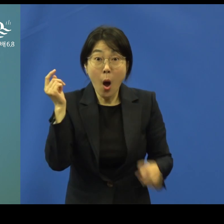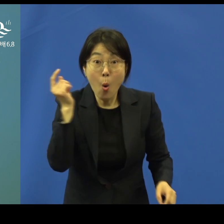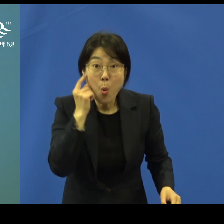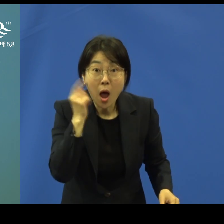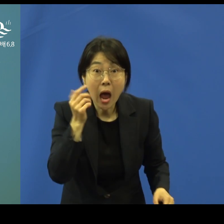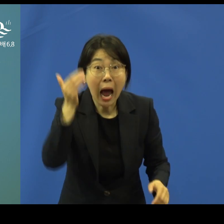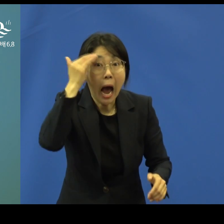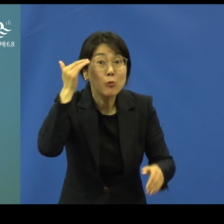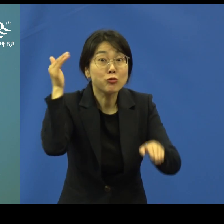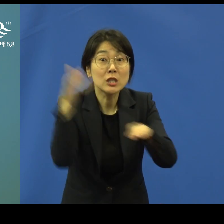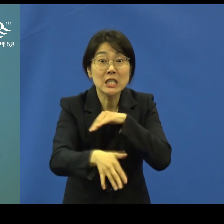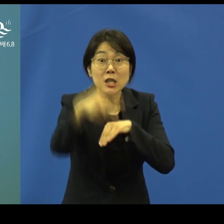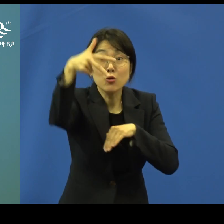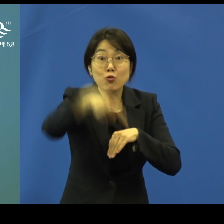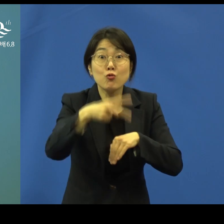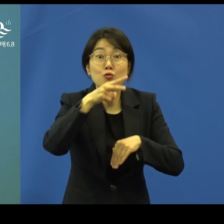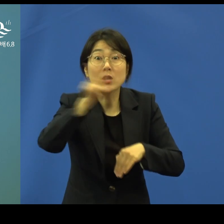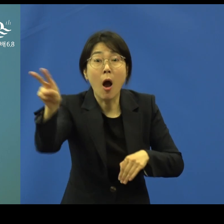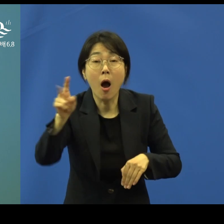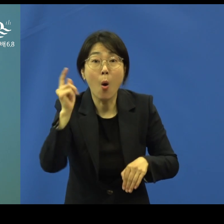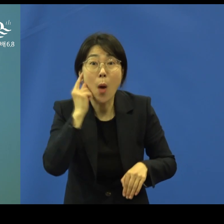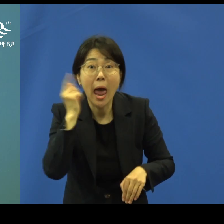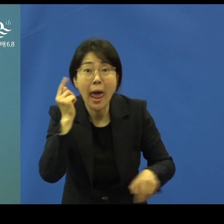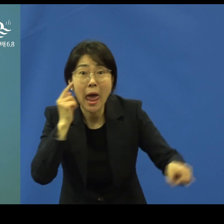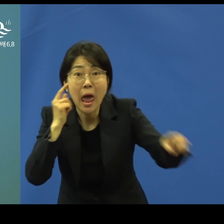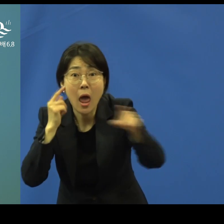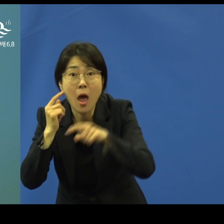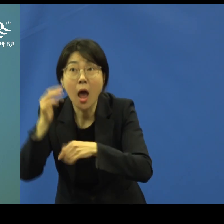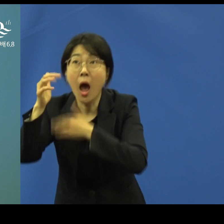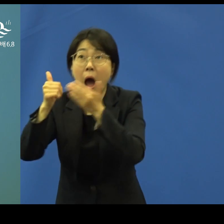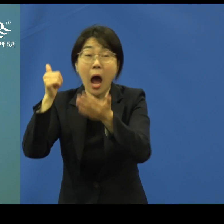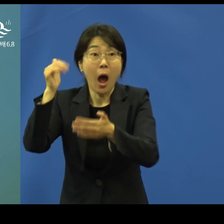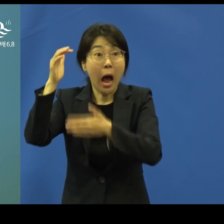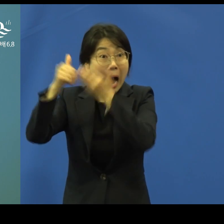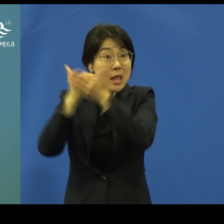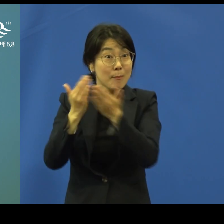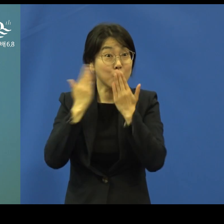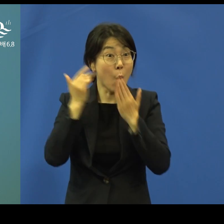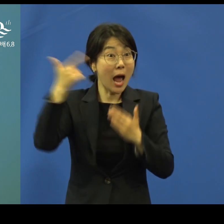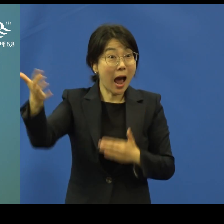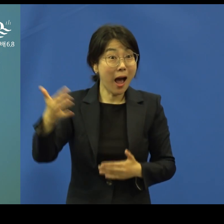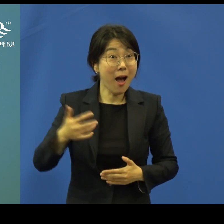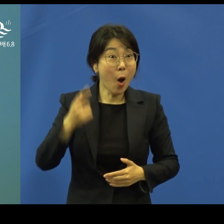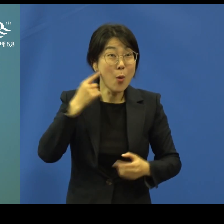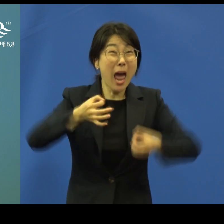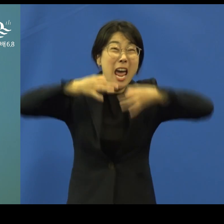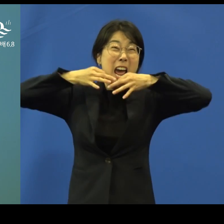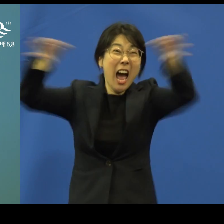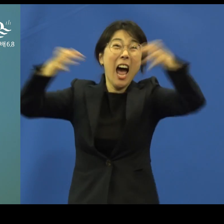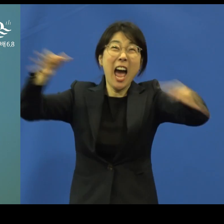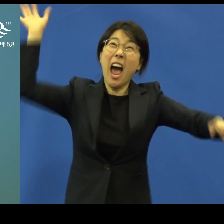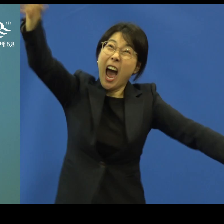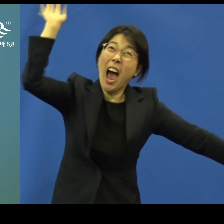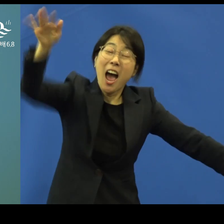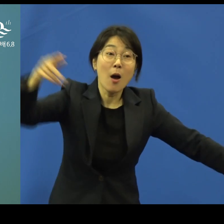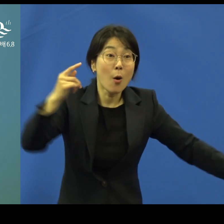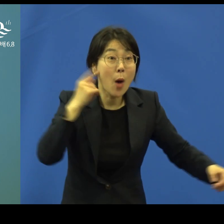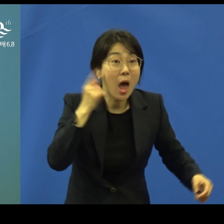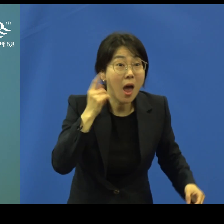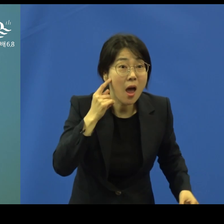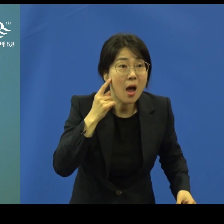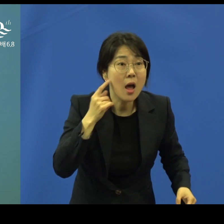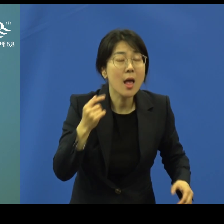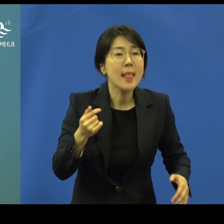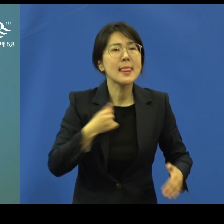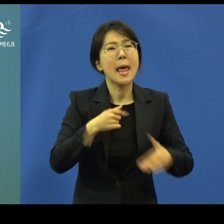왜 소리를 지르나? 뭘 몰라서 그래요, 여러분. 벼랑 끝에 서 있으면요 소리를 지르게 돼 있어요.